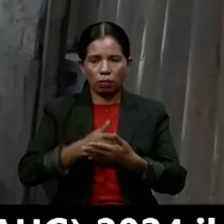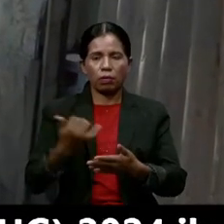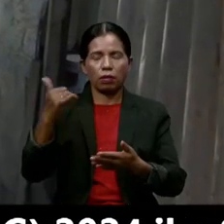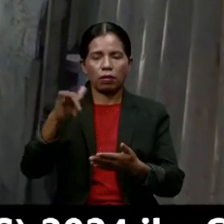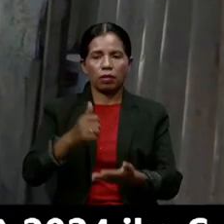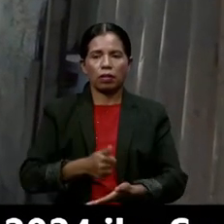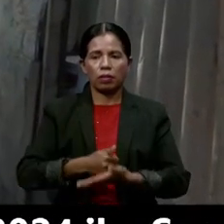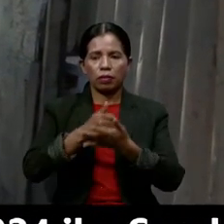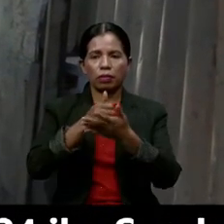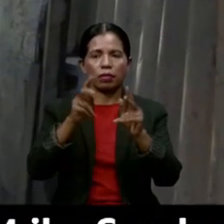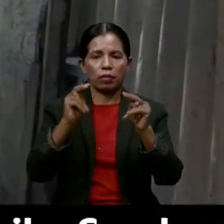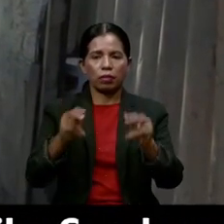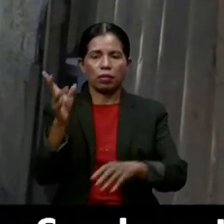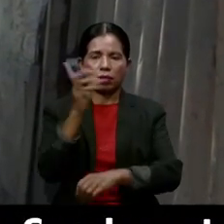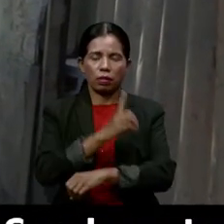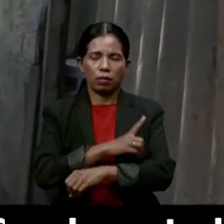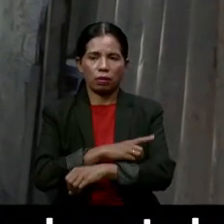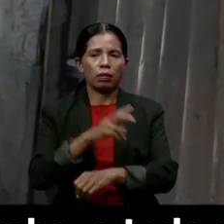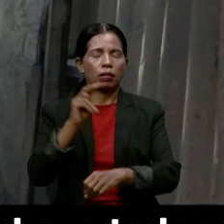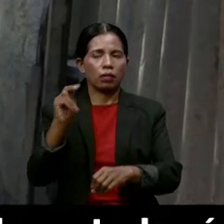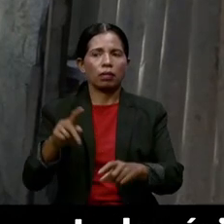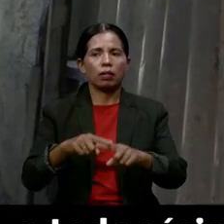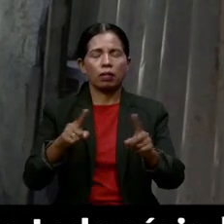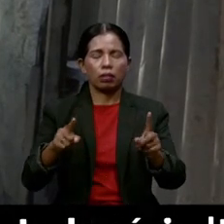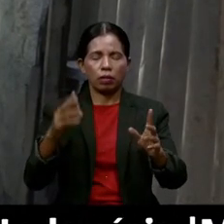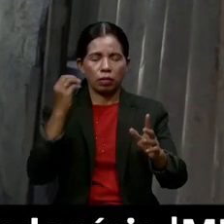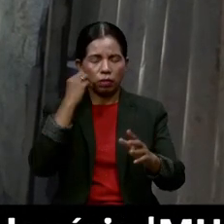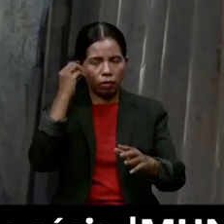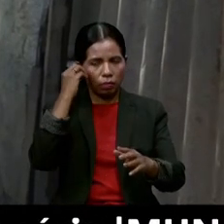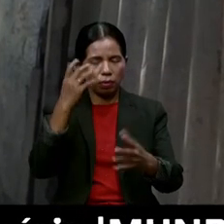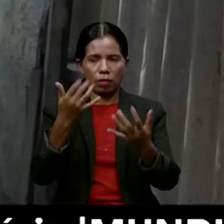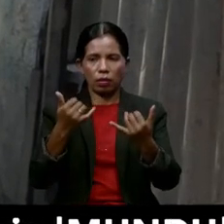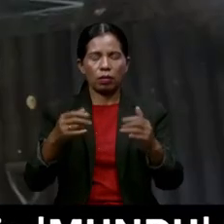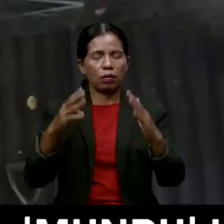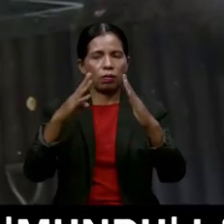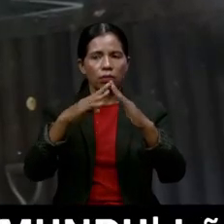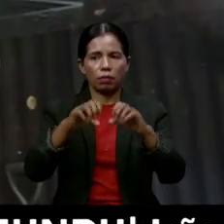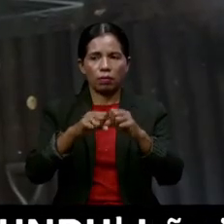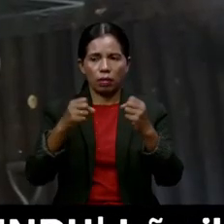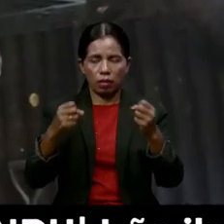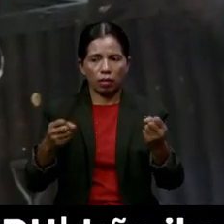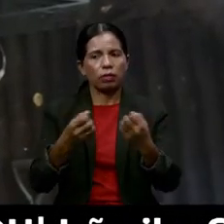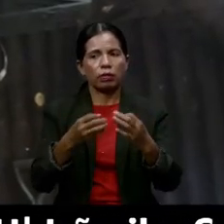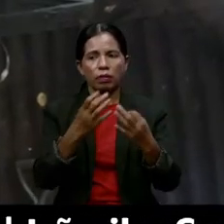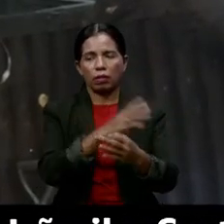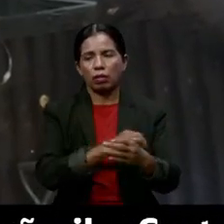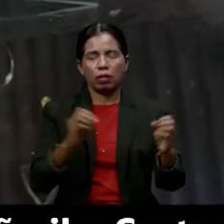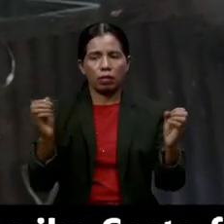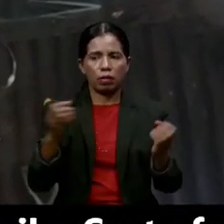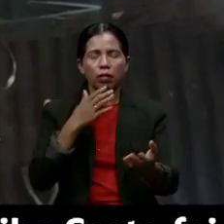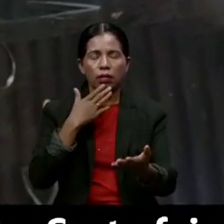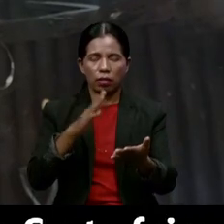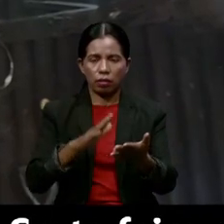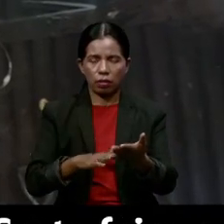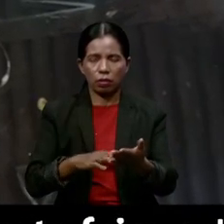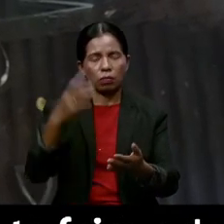ora sustenta a necessidade do loro nian. Liu nia la fatin, ne bida dao nia uma ca culut atona. Non la seguro bem